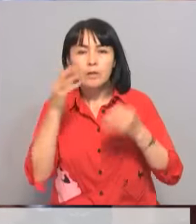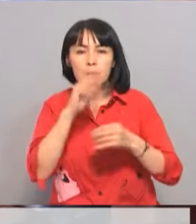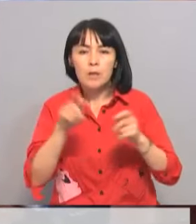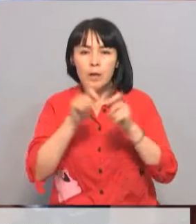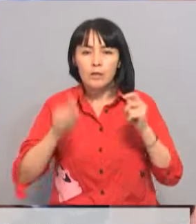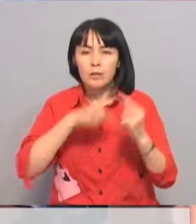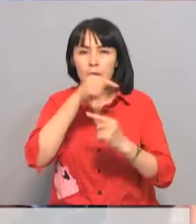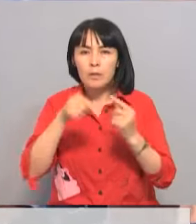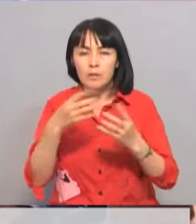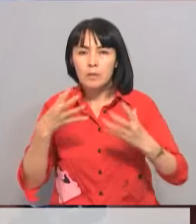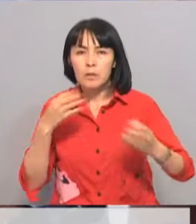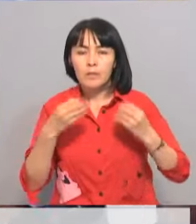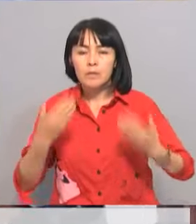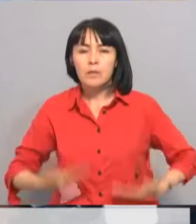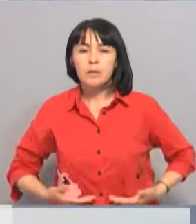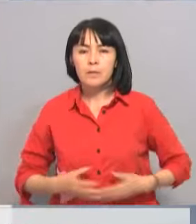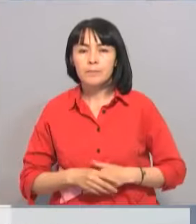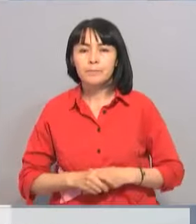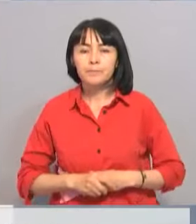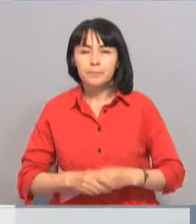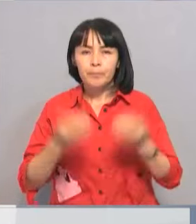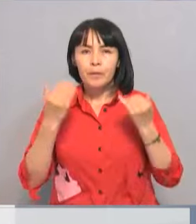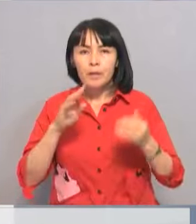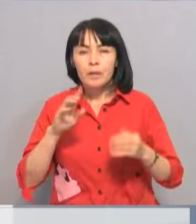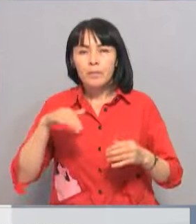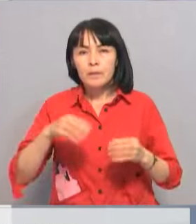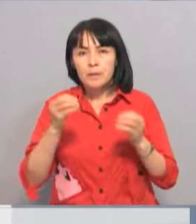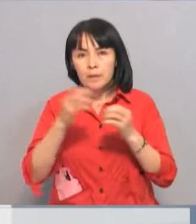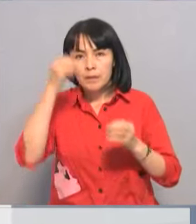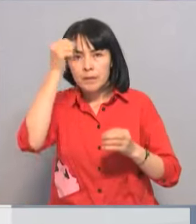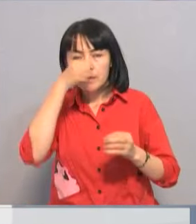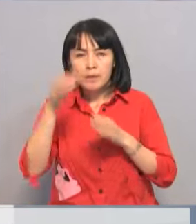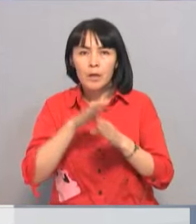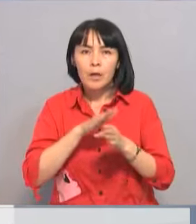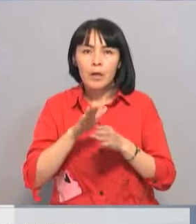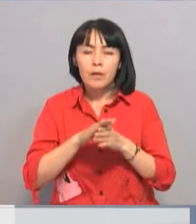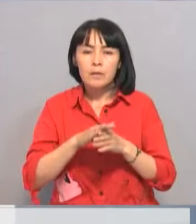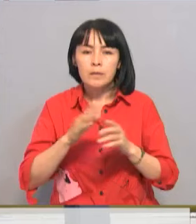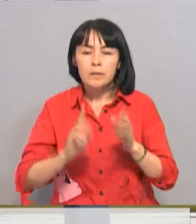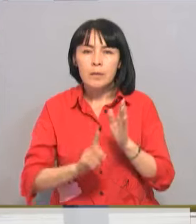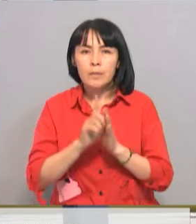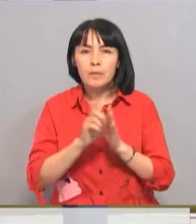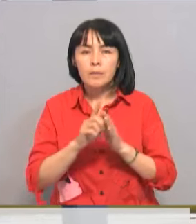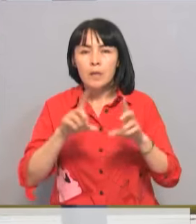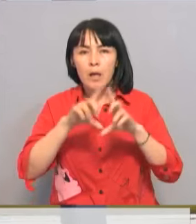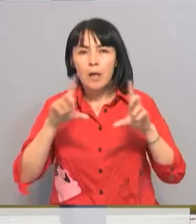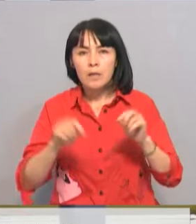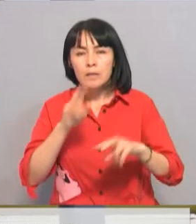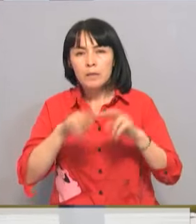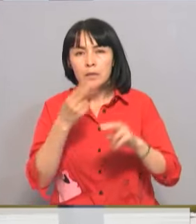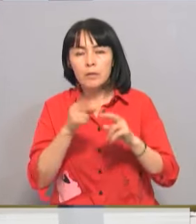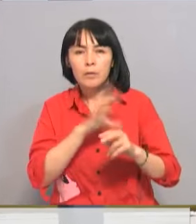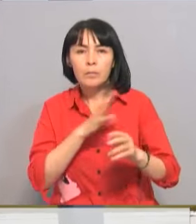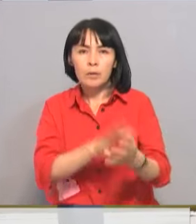открытию бизнеса, здоровому образу жизни. В течение последних 10 лет велись работы по подключению объектов, строительство которых